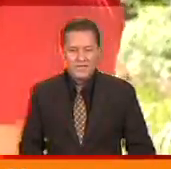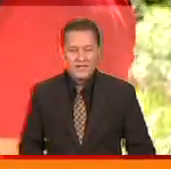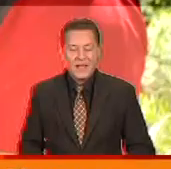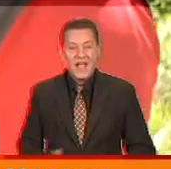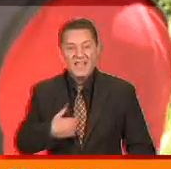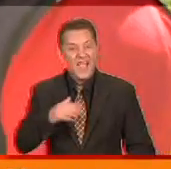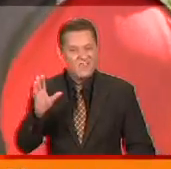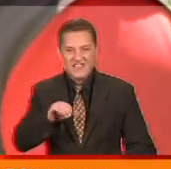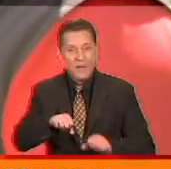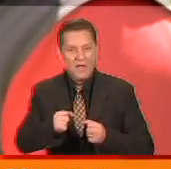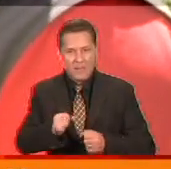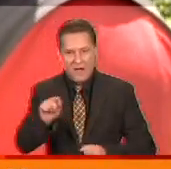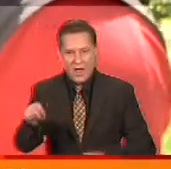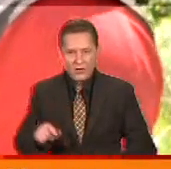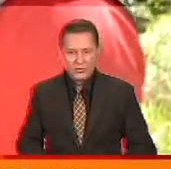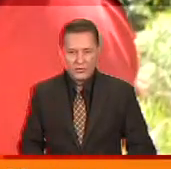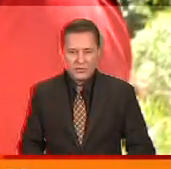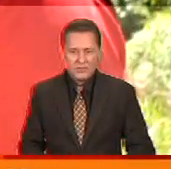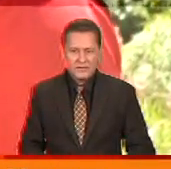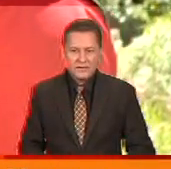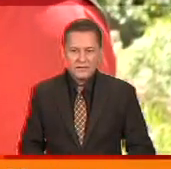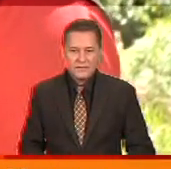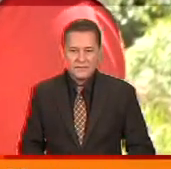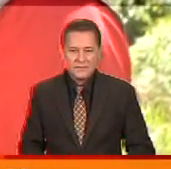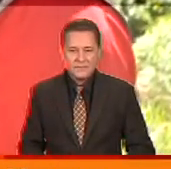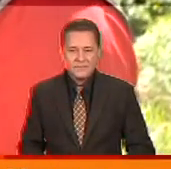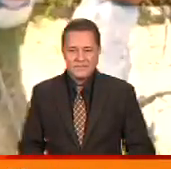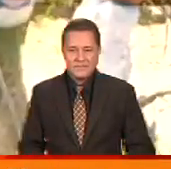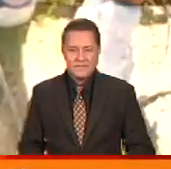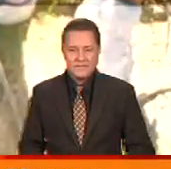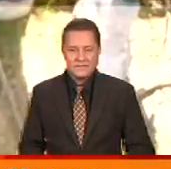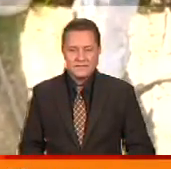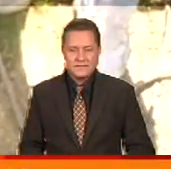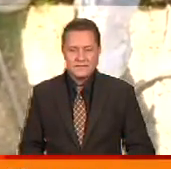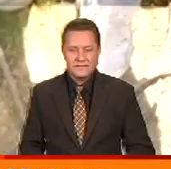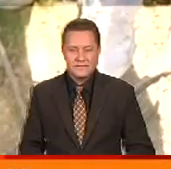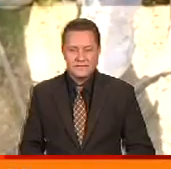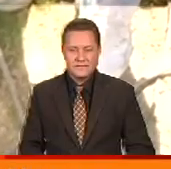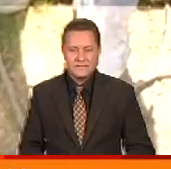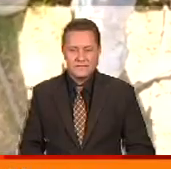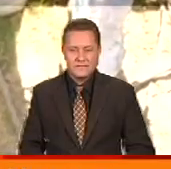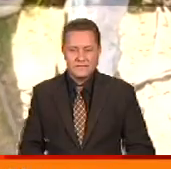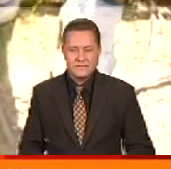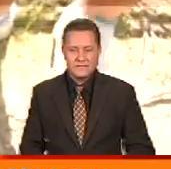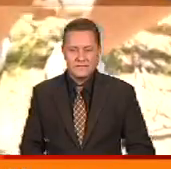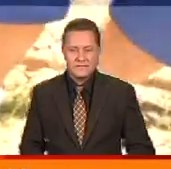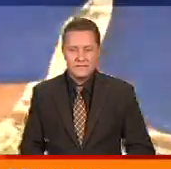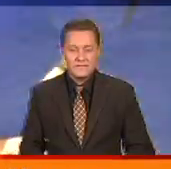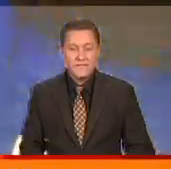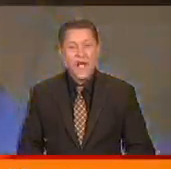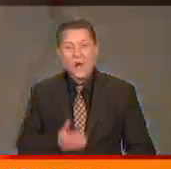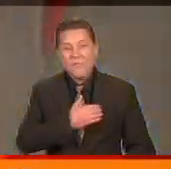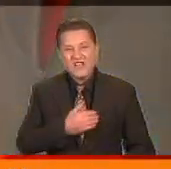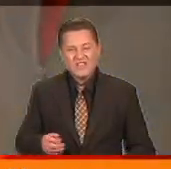вашу зламаю. Бачите, свій мікрофон трошки зламала. Ну нічого. Трошки пошкрябалась. До, після. Тому